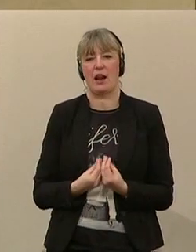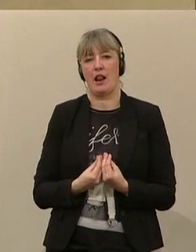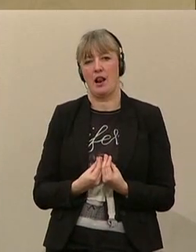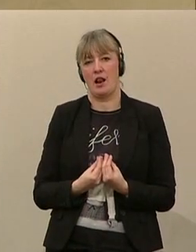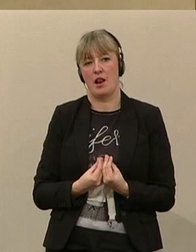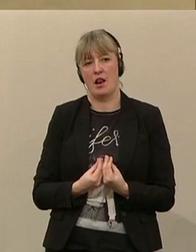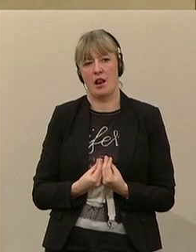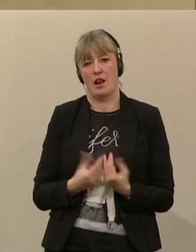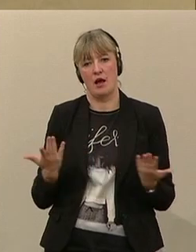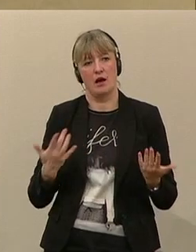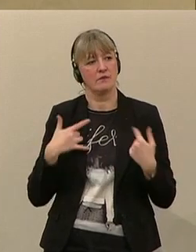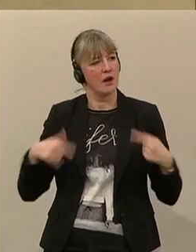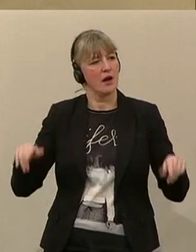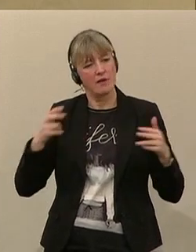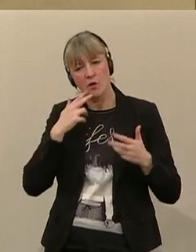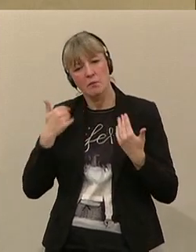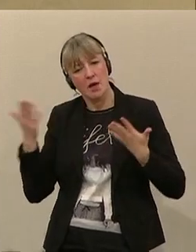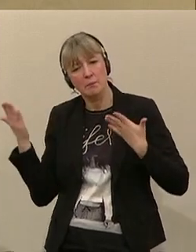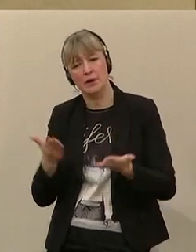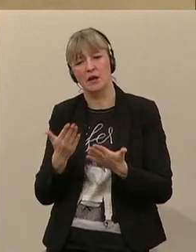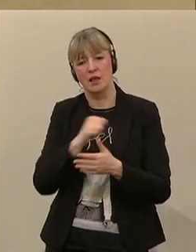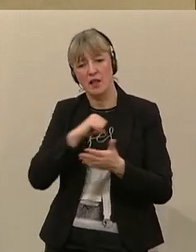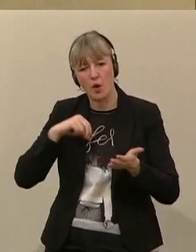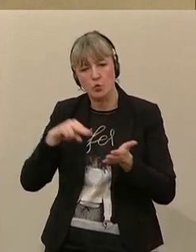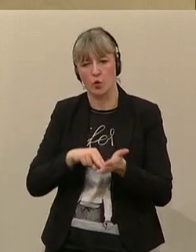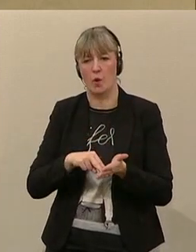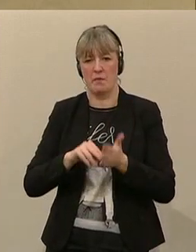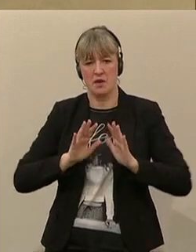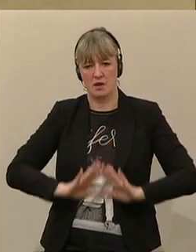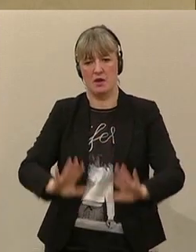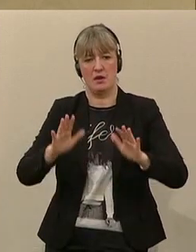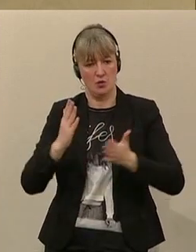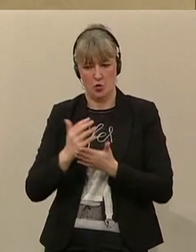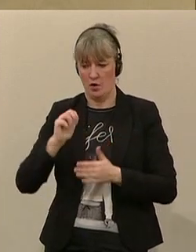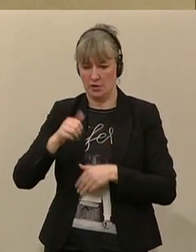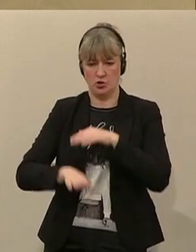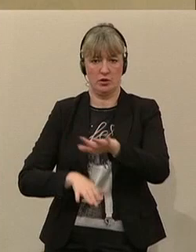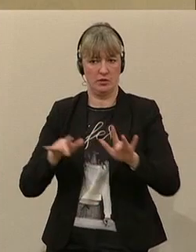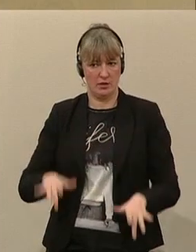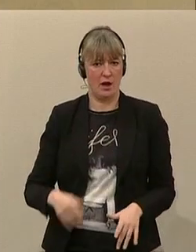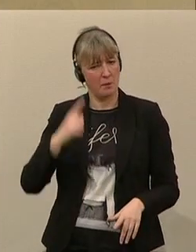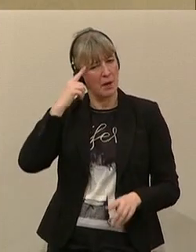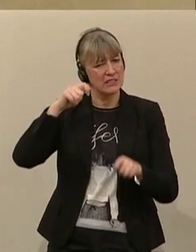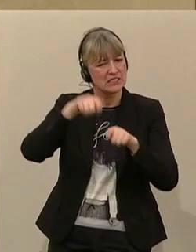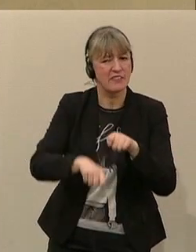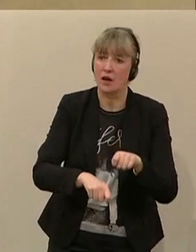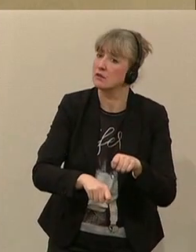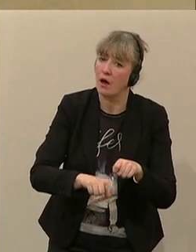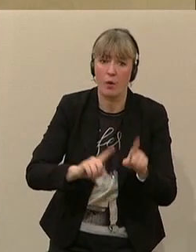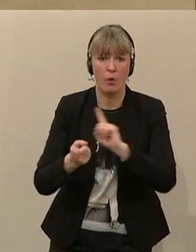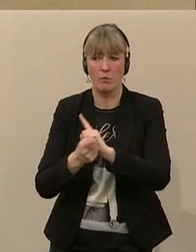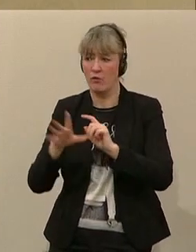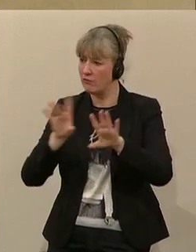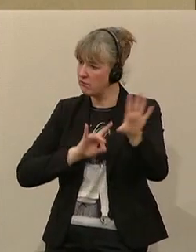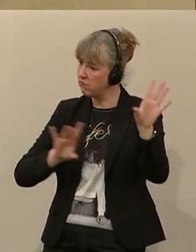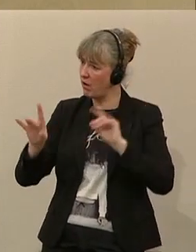unser Zugang, dass wir mehr Autonomie noch hineinbringen wollen. Wir haben da letztes Jahr einen kleinen ersten Schritt gesetzt, aber da geht es uns eben ganz und gar nicht um Zwang, sondern im Gegenteil um Wahlfreiheit,